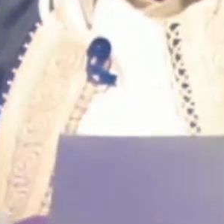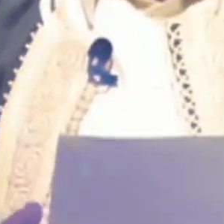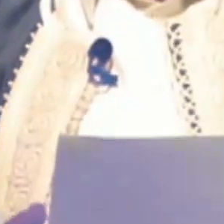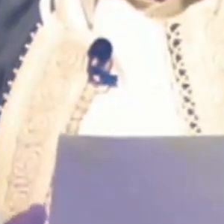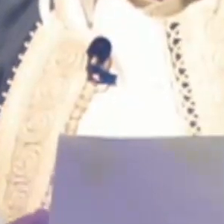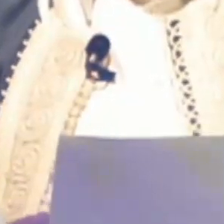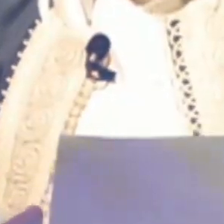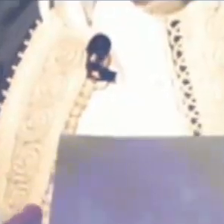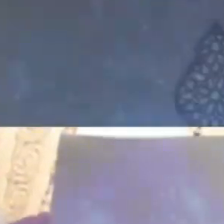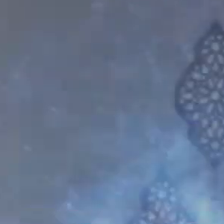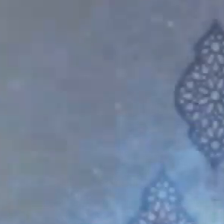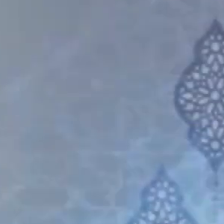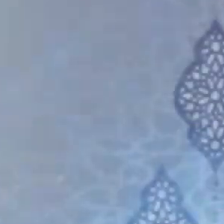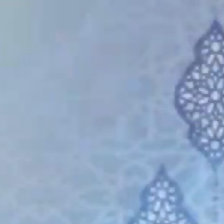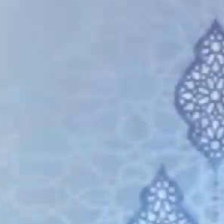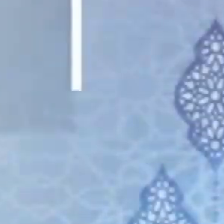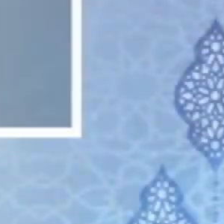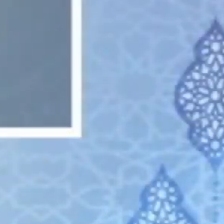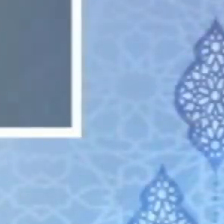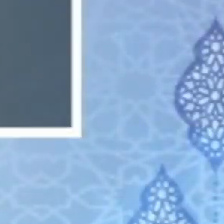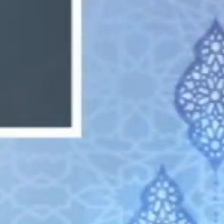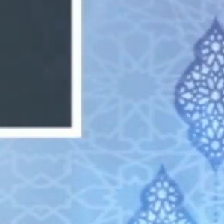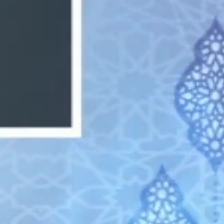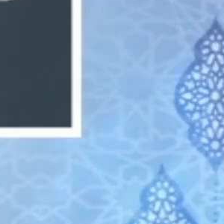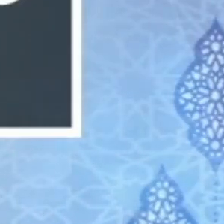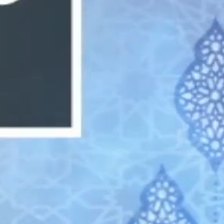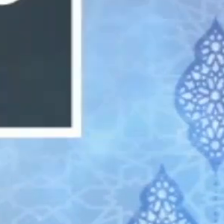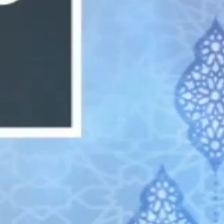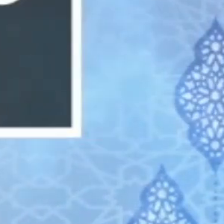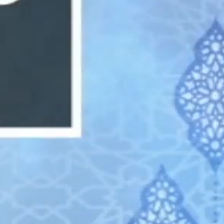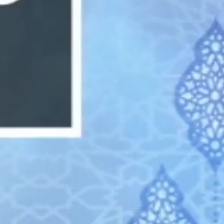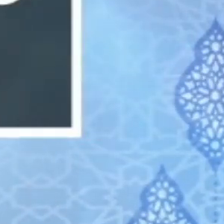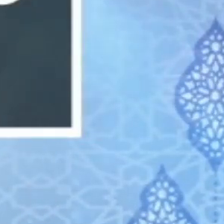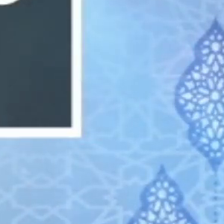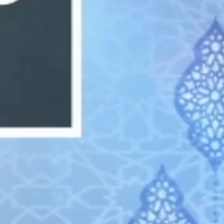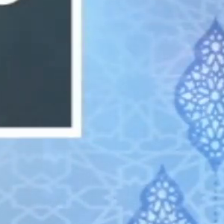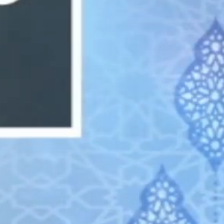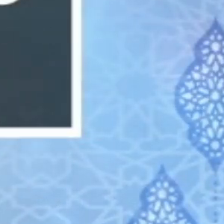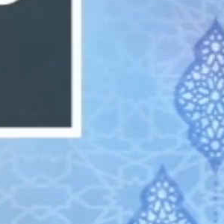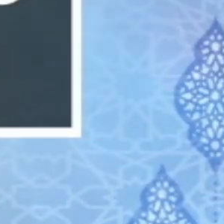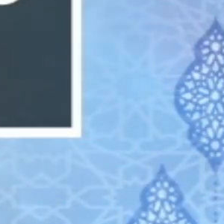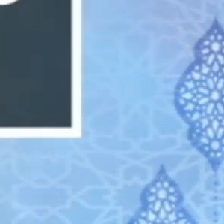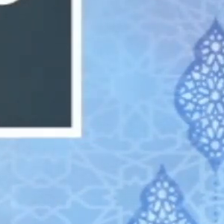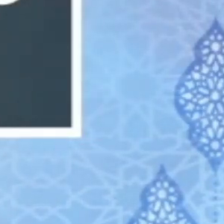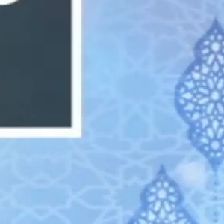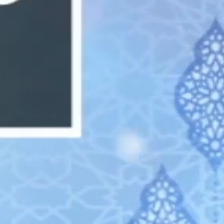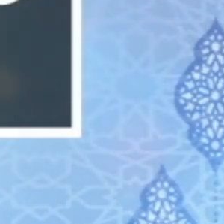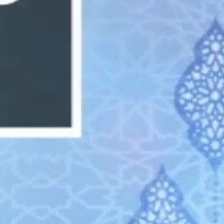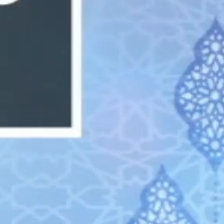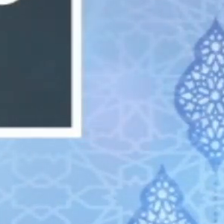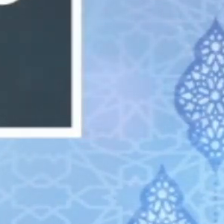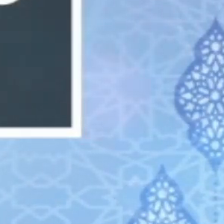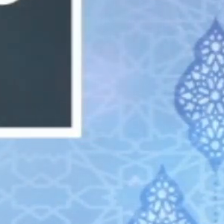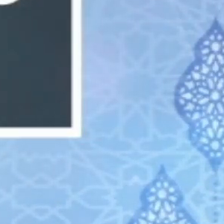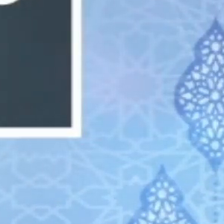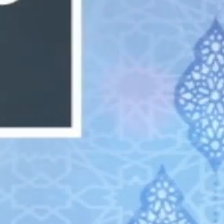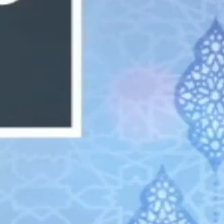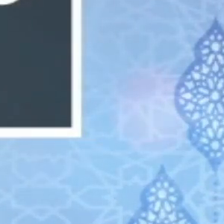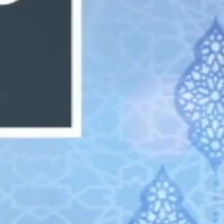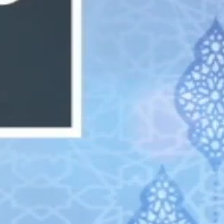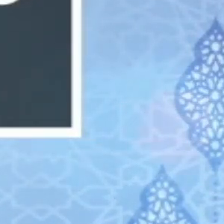ان امر الناس شرورا فللافتاء عندهم كنوز